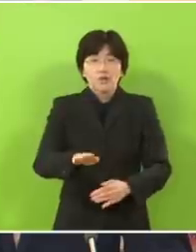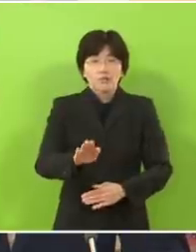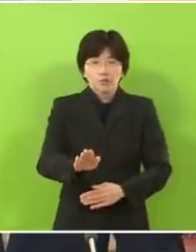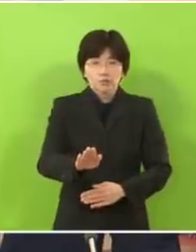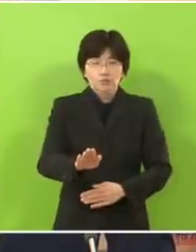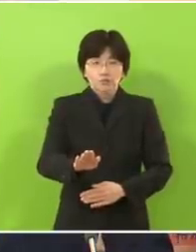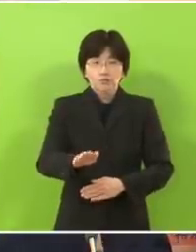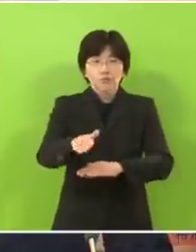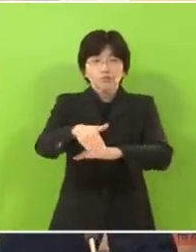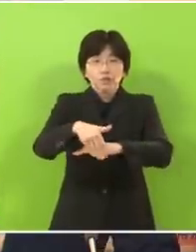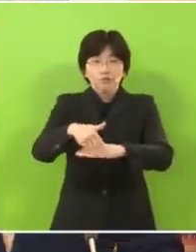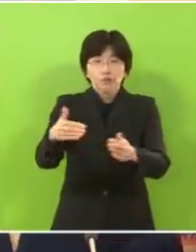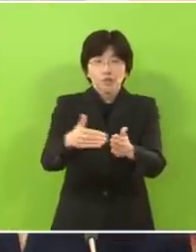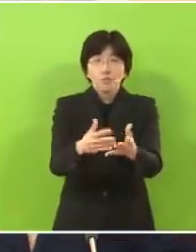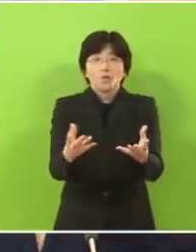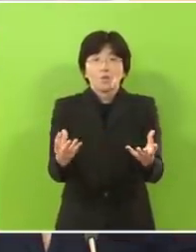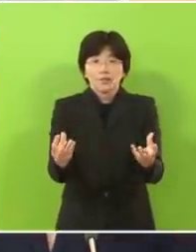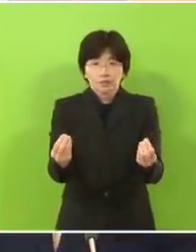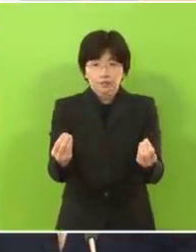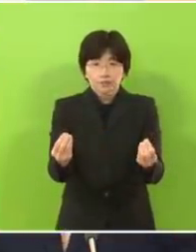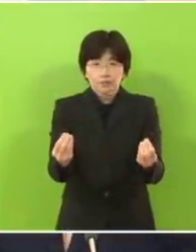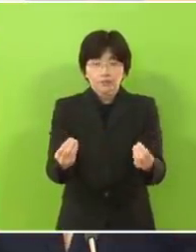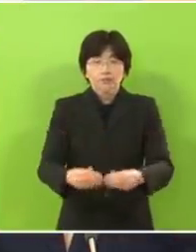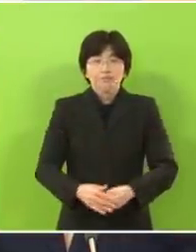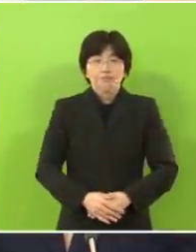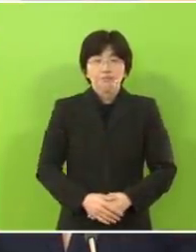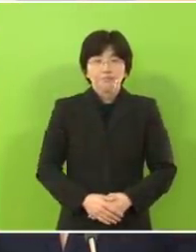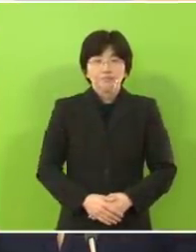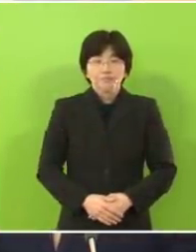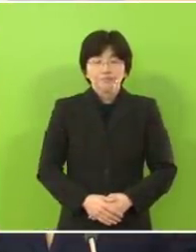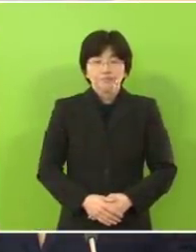た受付は終了をしております